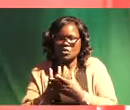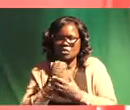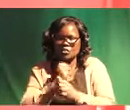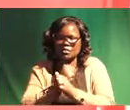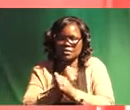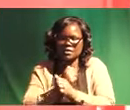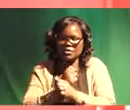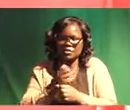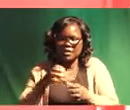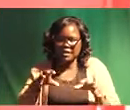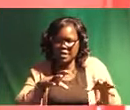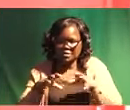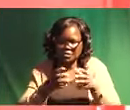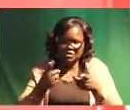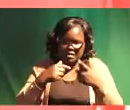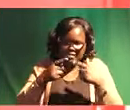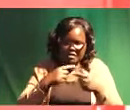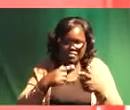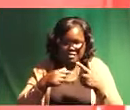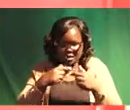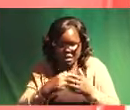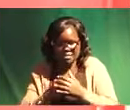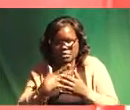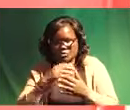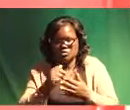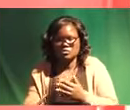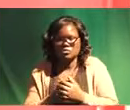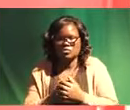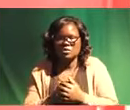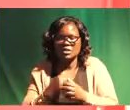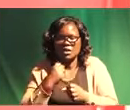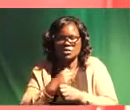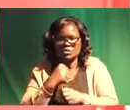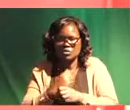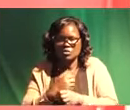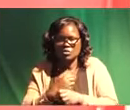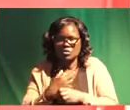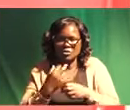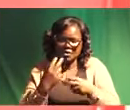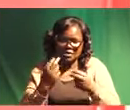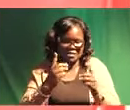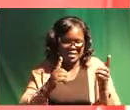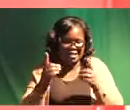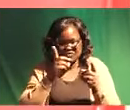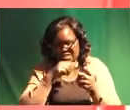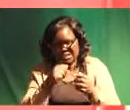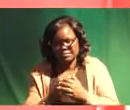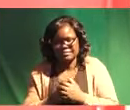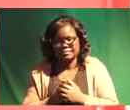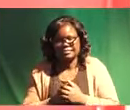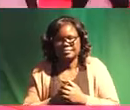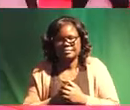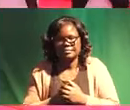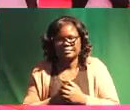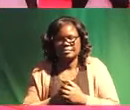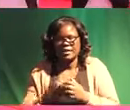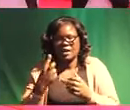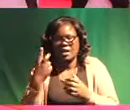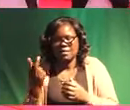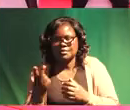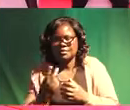dawa imefika na wako njiani, kwa hivyo hiyo kazi orendi imefanyika. Ya